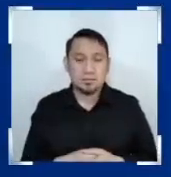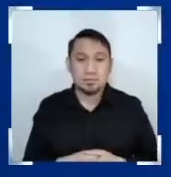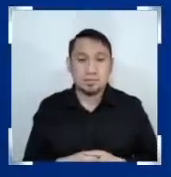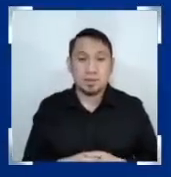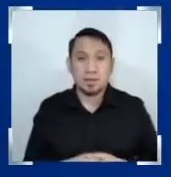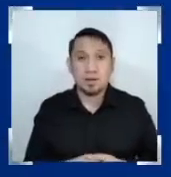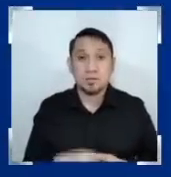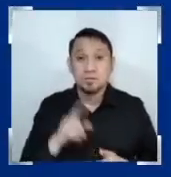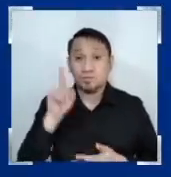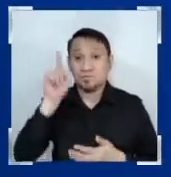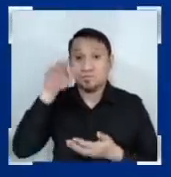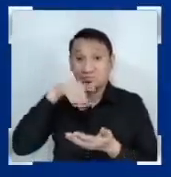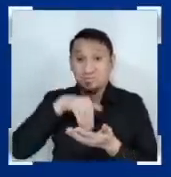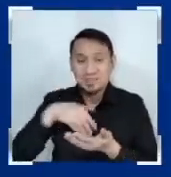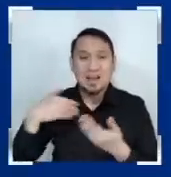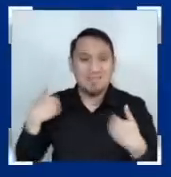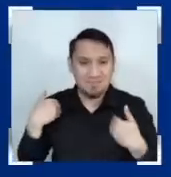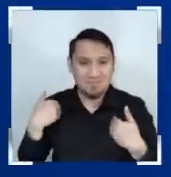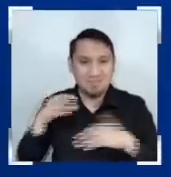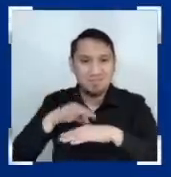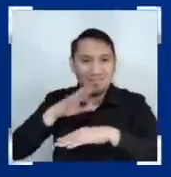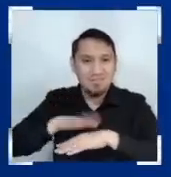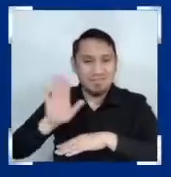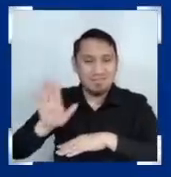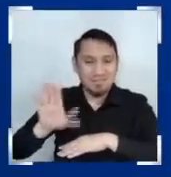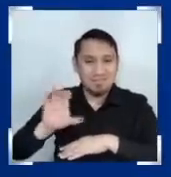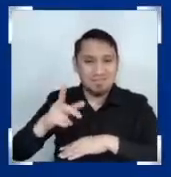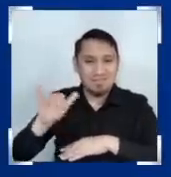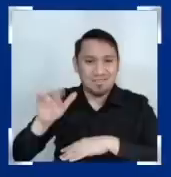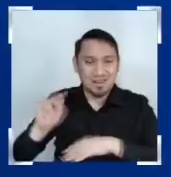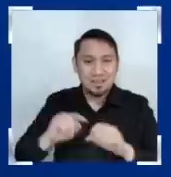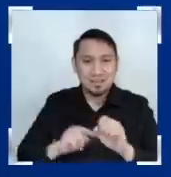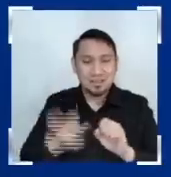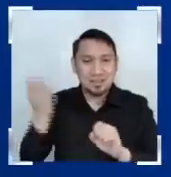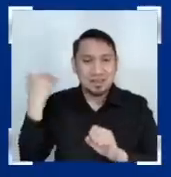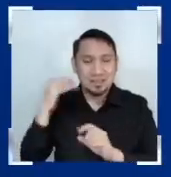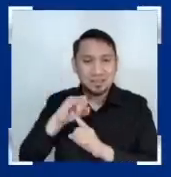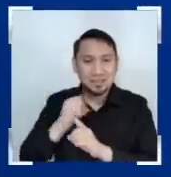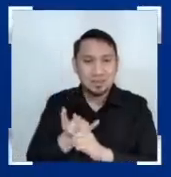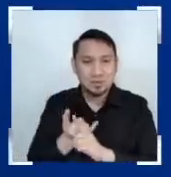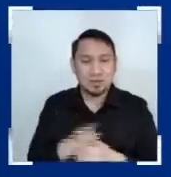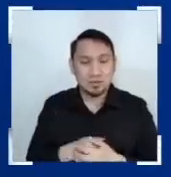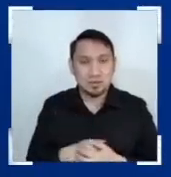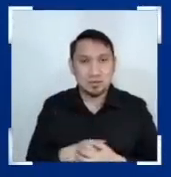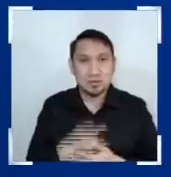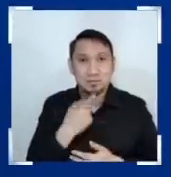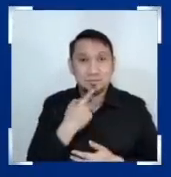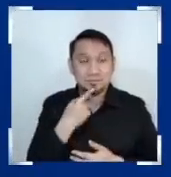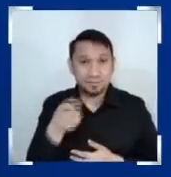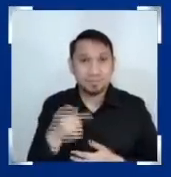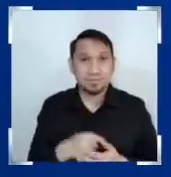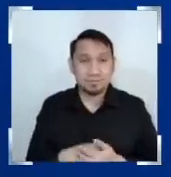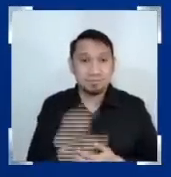1,000 na ang dengue cases sa buong probinsya ng Cagayan mula Enero. Ayon kay Cagayan Provincial Health Officer Dr. Carlos Cortina